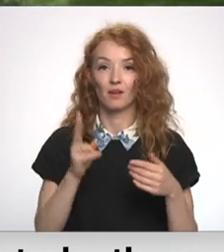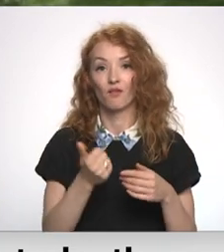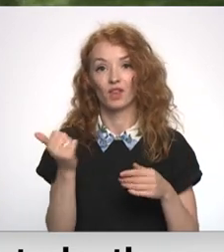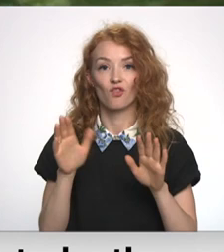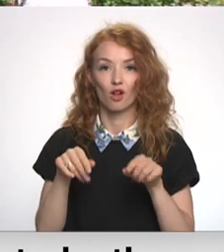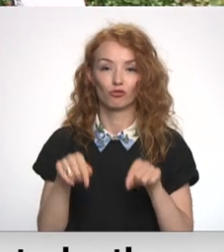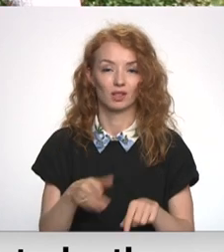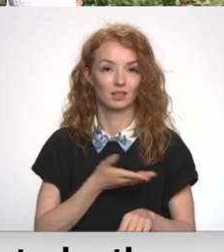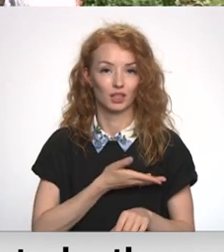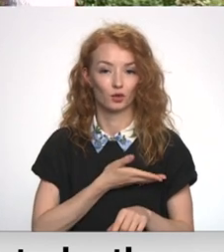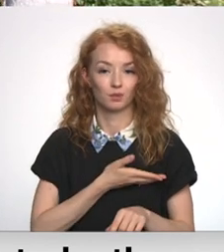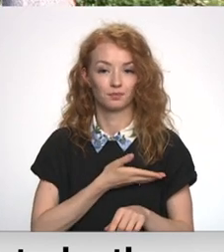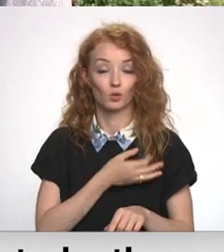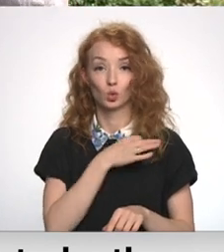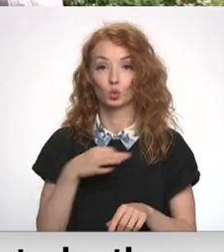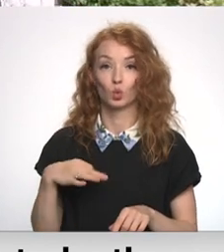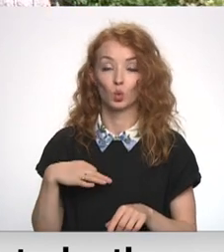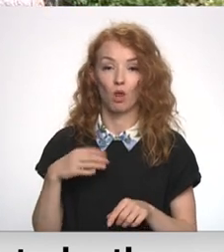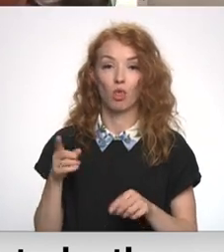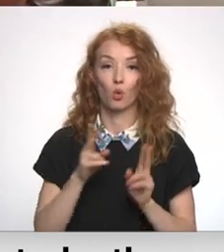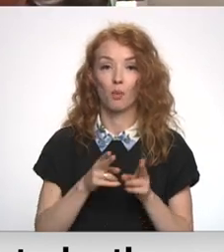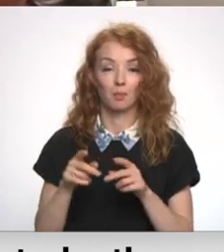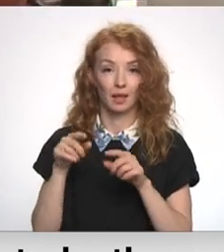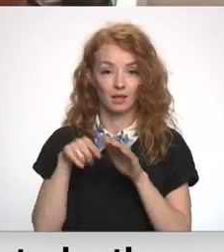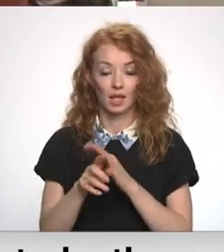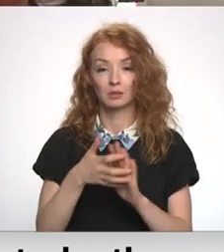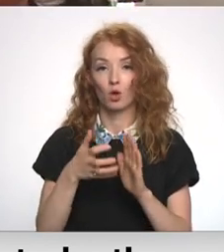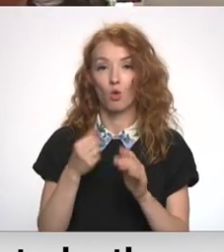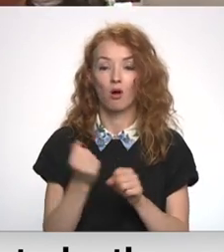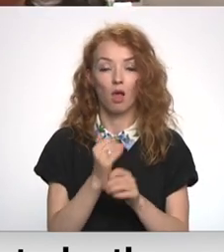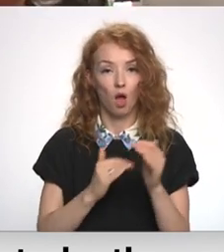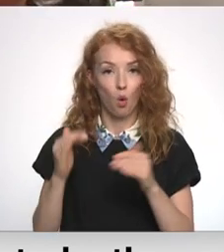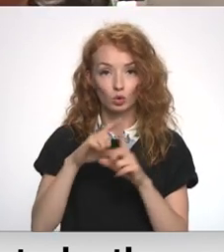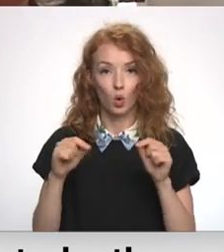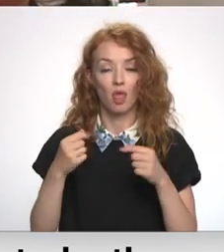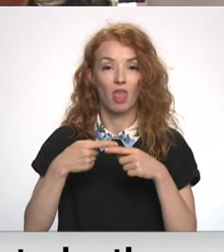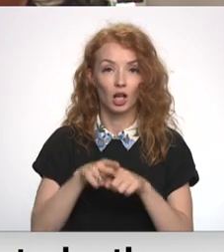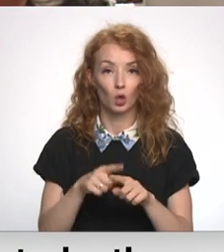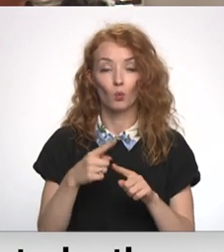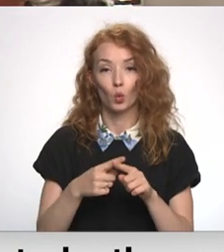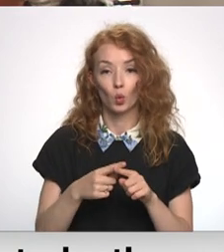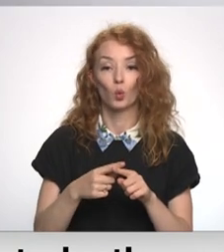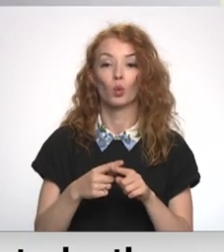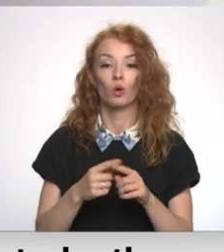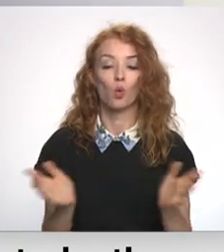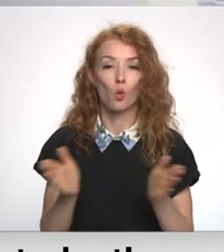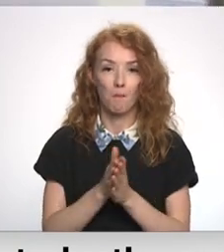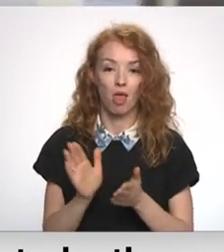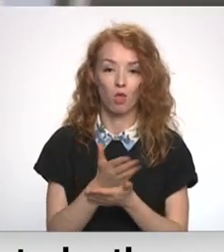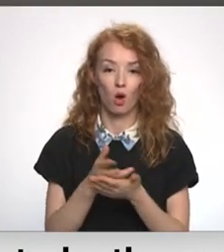šeit dzīvot. Studentu kopmītnes izmanto gan tehnikumu, gan augstskolas jaunieši, un sadzīves jautājumi jārisina